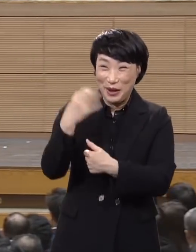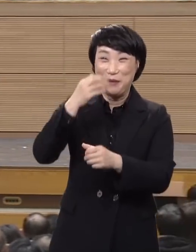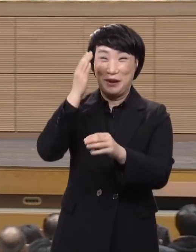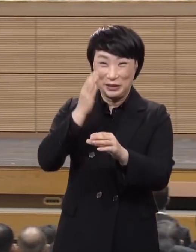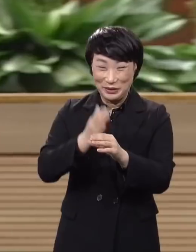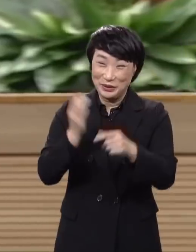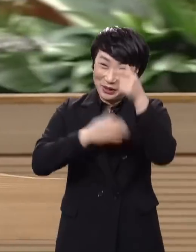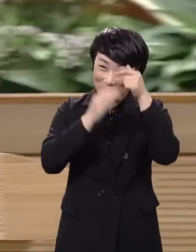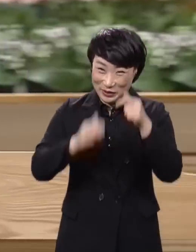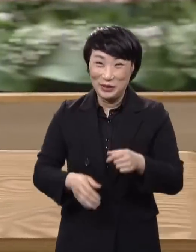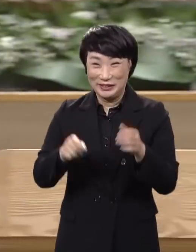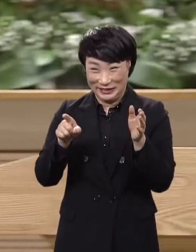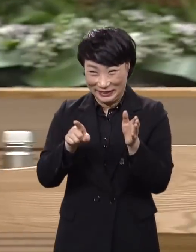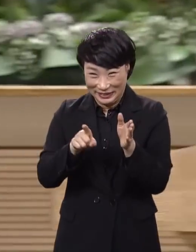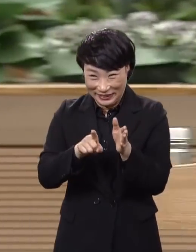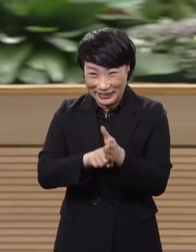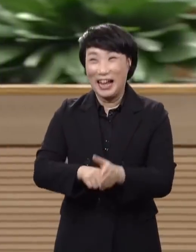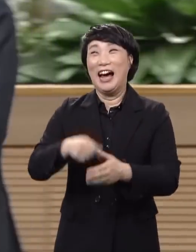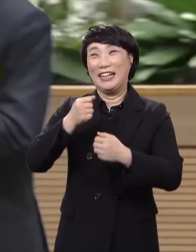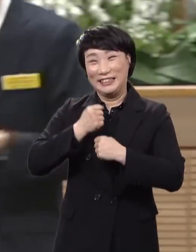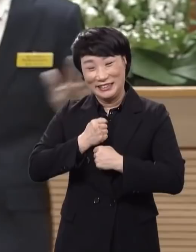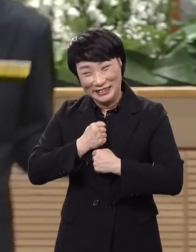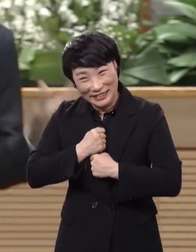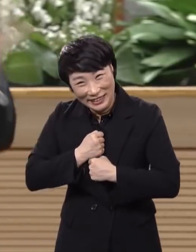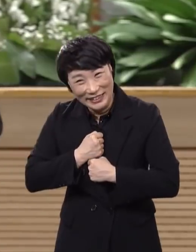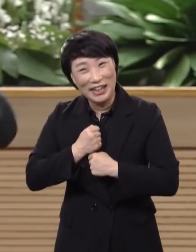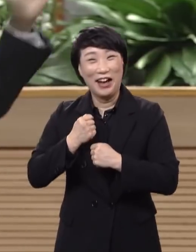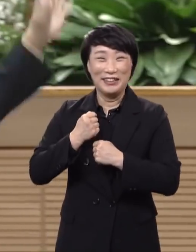중에도 성도는 신앙